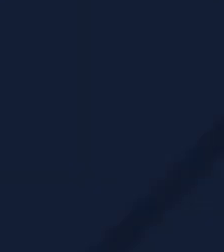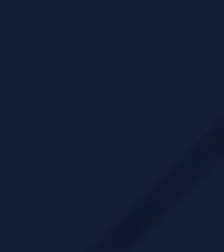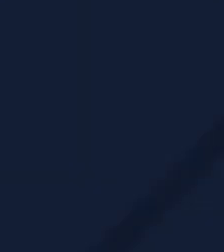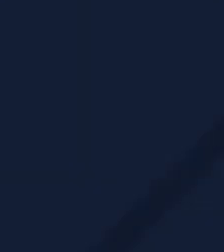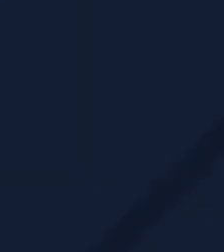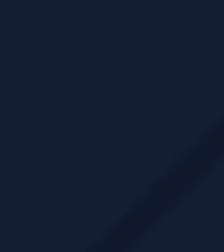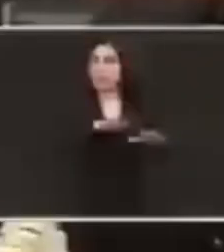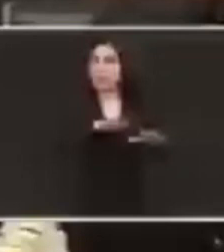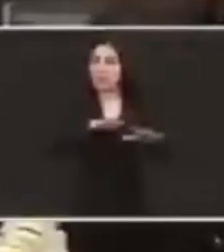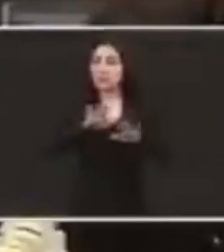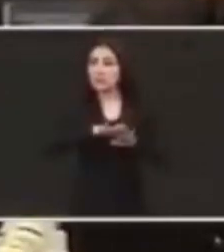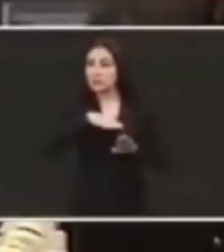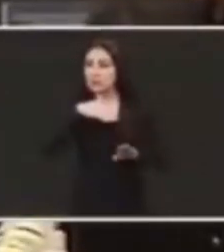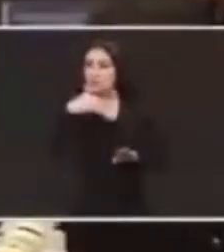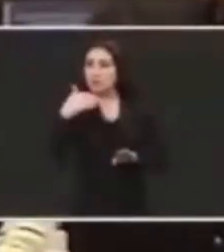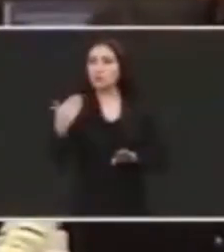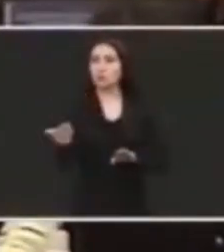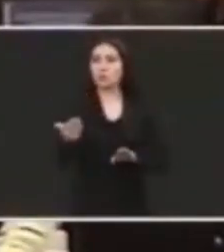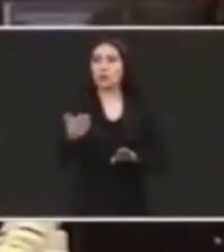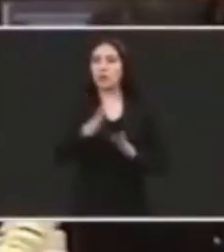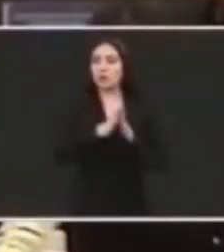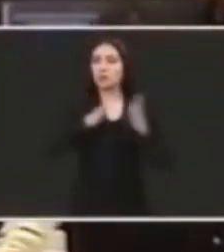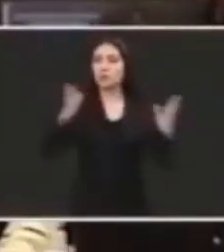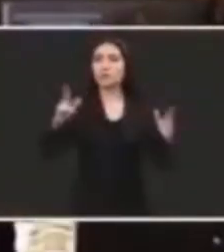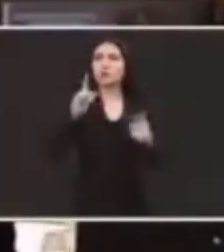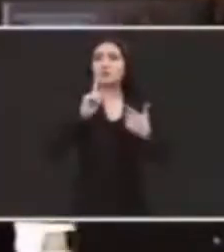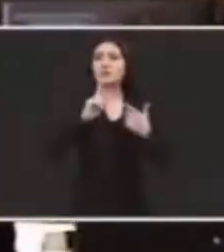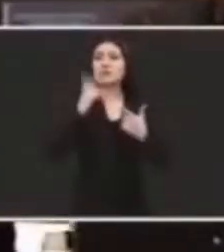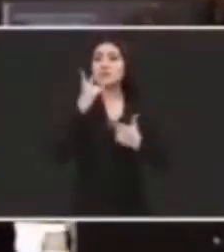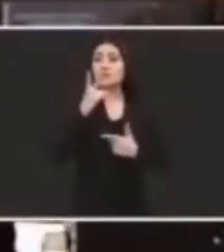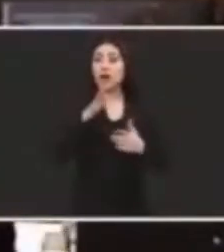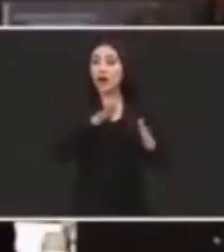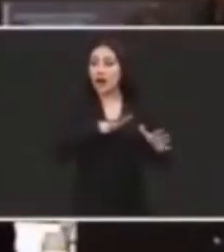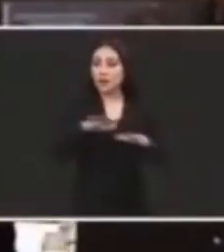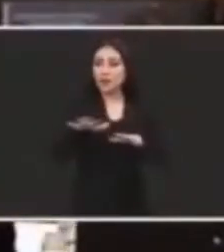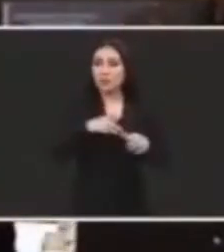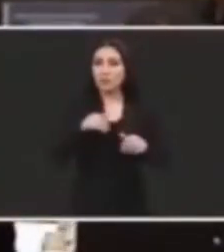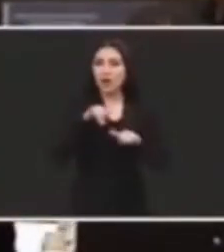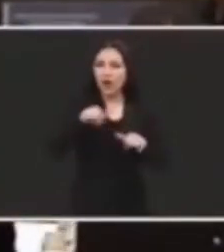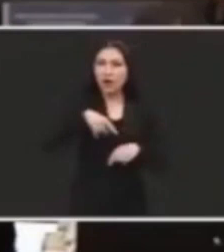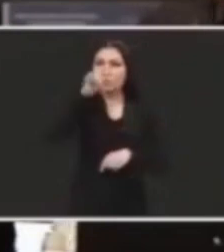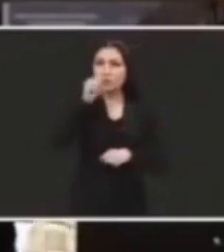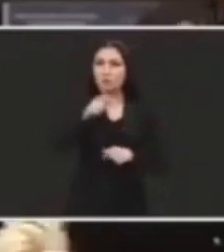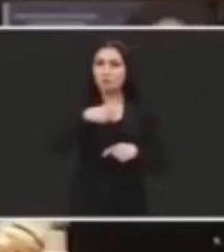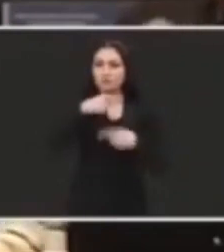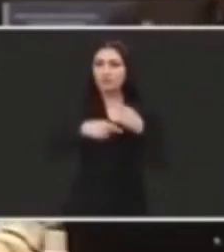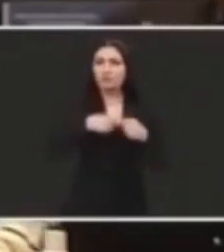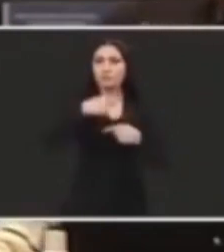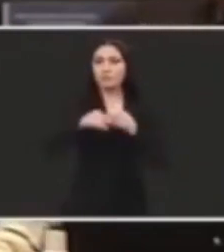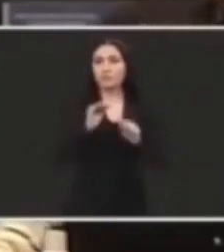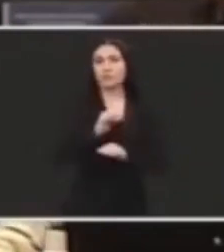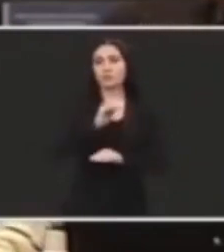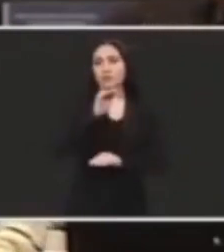yok hani kararname yok meclise sevk edilmiş falan yok başka konularla da söylüyorum sadece bu son OHAL